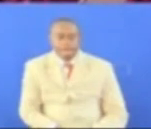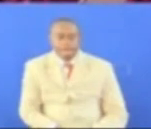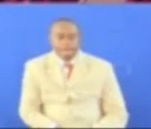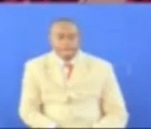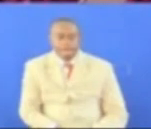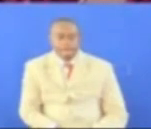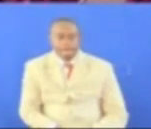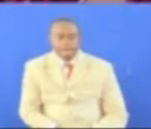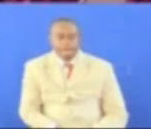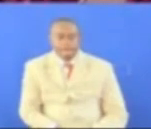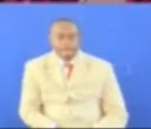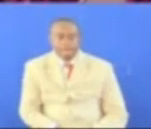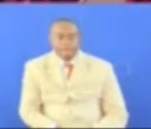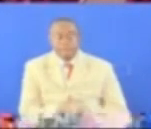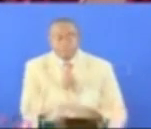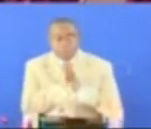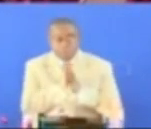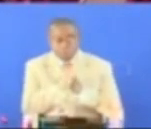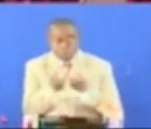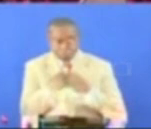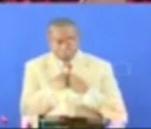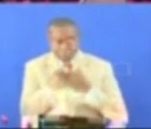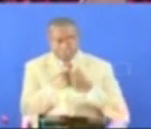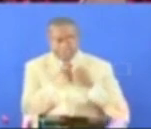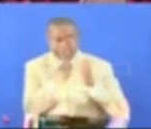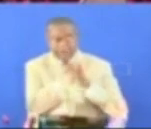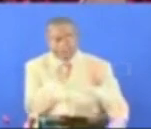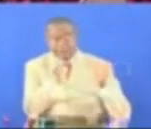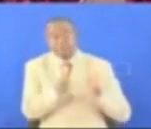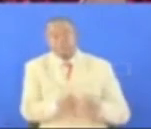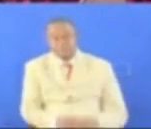Mheshimiwa Spika, nashukuru kwa kunipa nafasi.